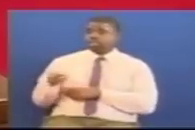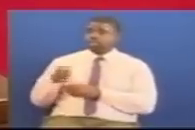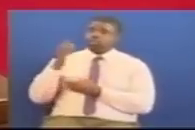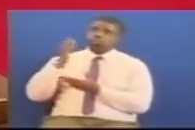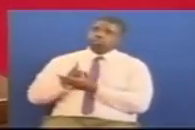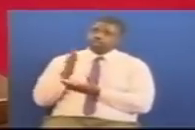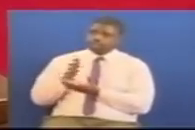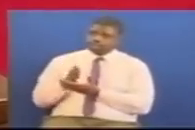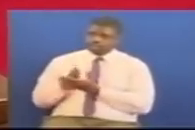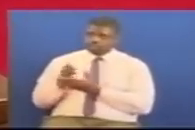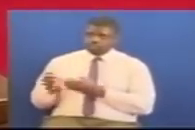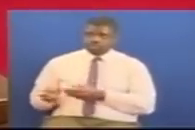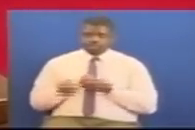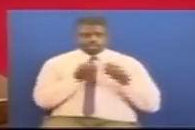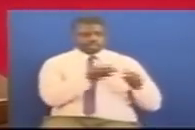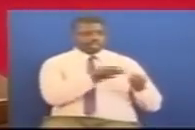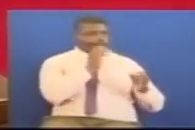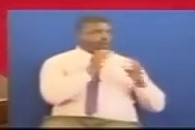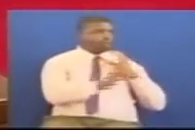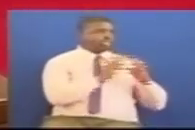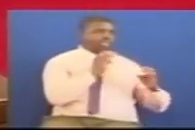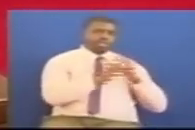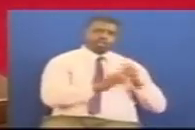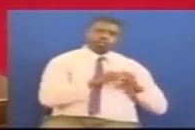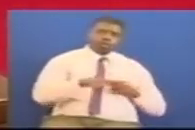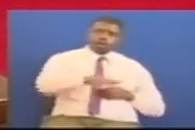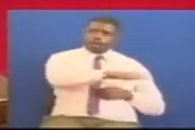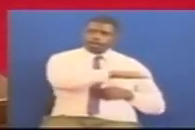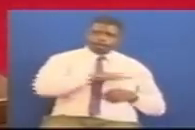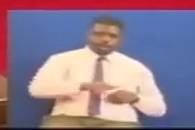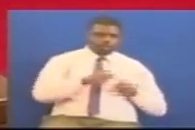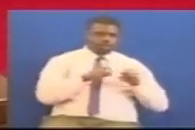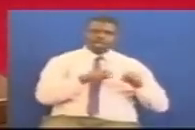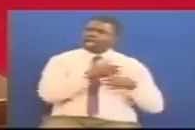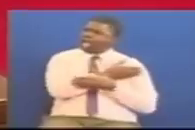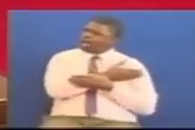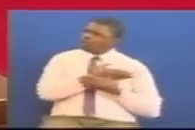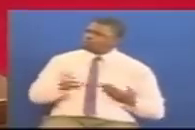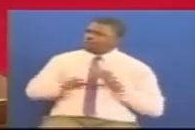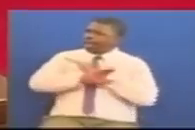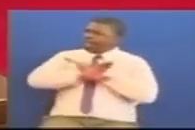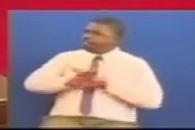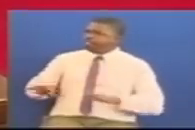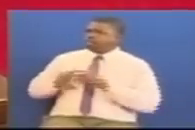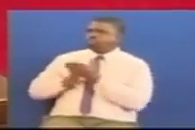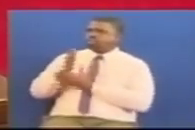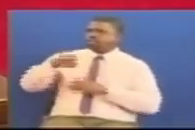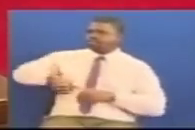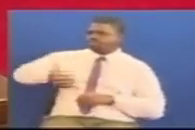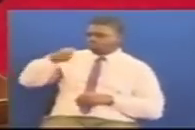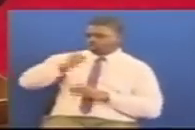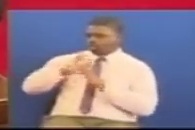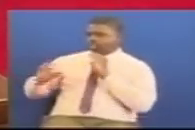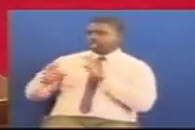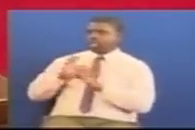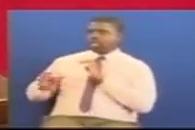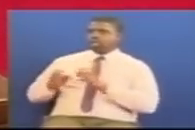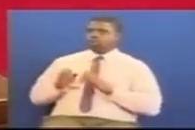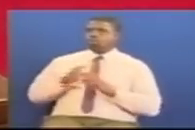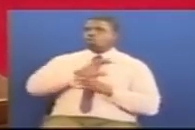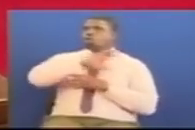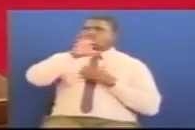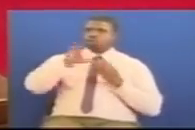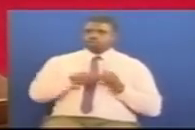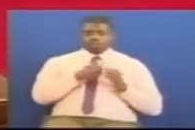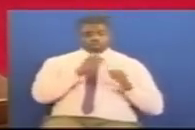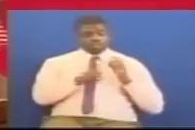kuhakikisha tunapeleka mawasiliano maeneo yale ambayo hakuna mawasiliano kabisa kupitia mfuko wa mawasiliano kwa wote. Yale maeneo ambayo tayari